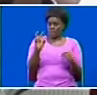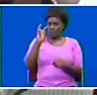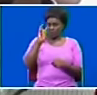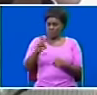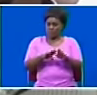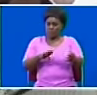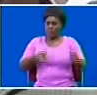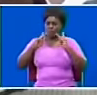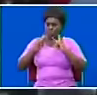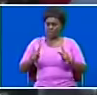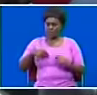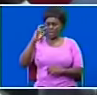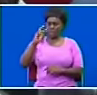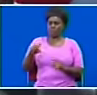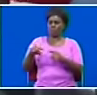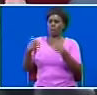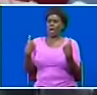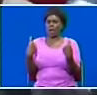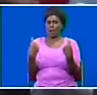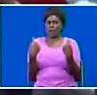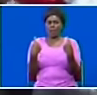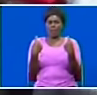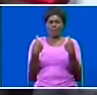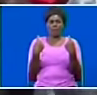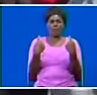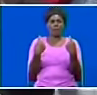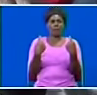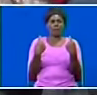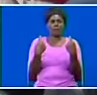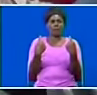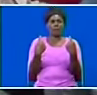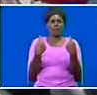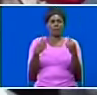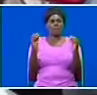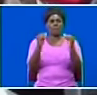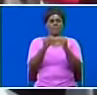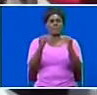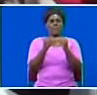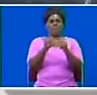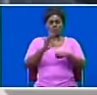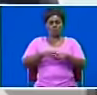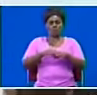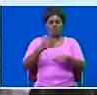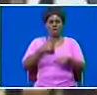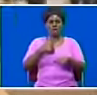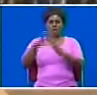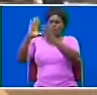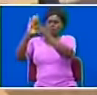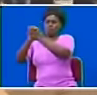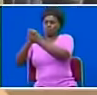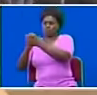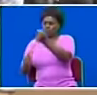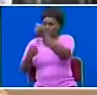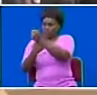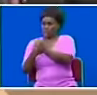inaingia kwa amani, niona mipini. Kama mtu mzee tufanye mkutano ya amani. The Jubilee supporters